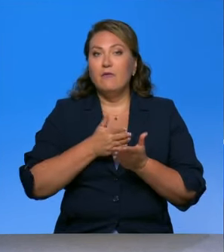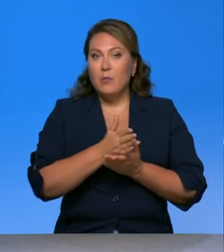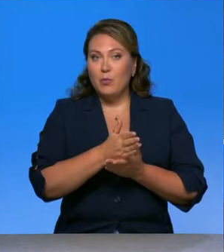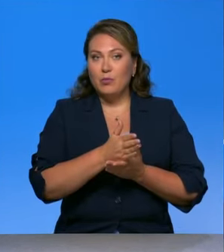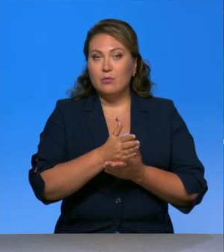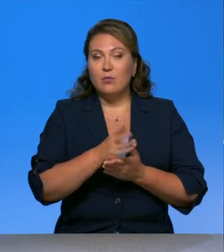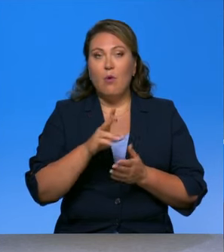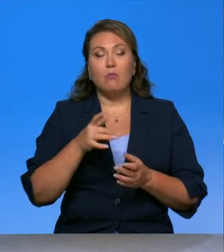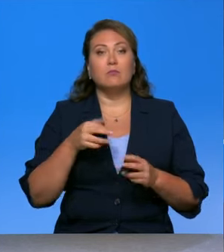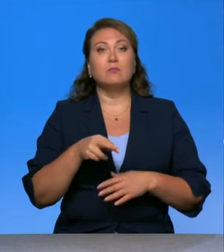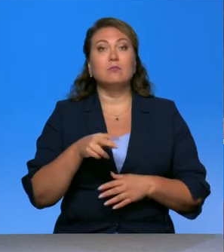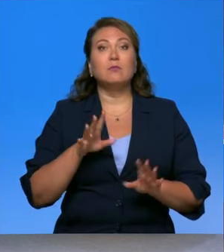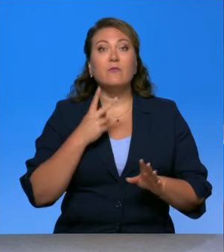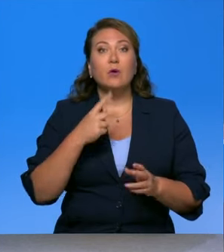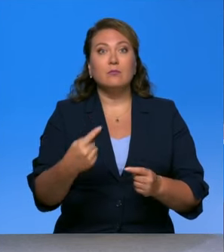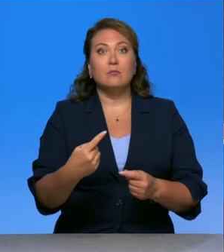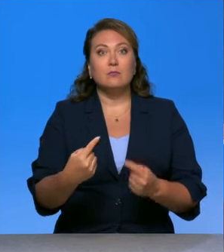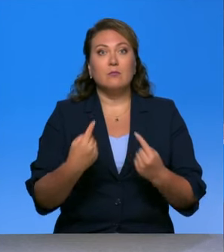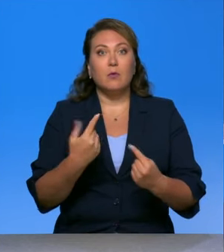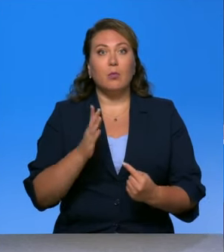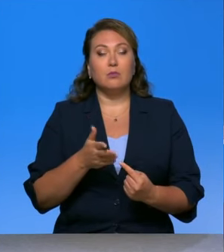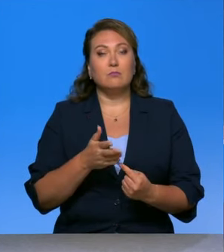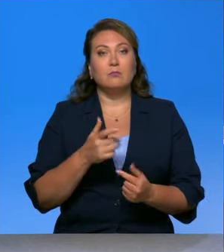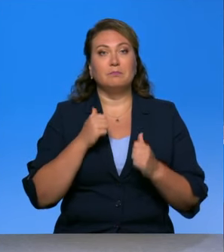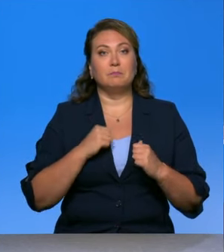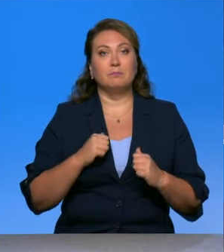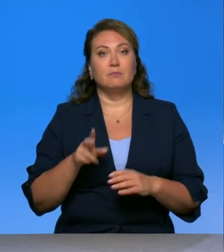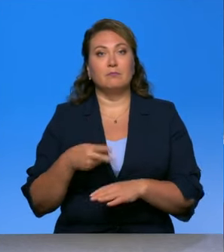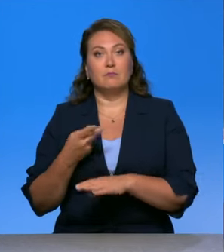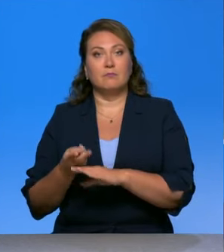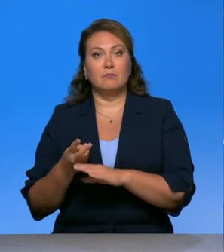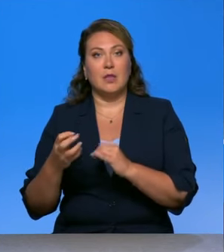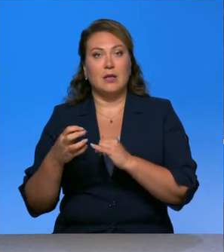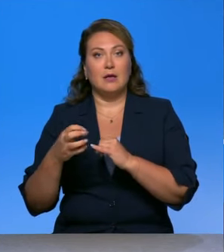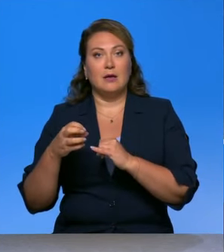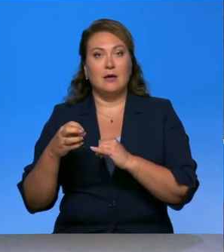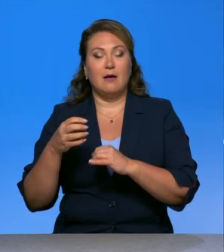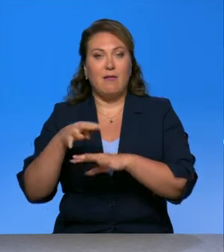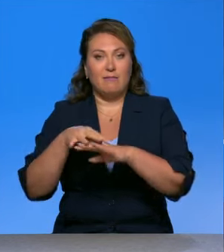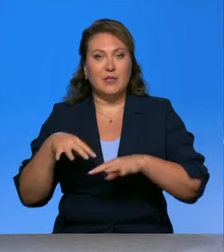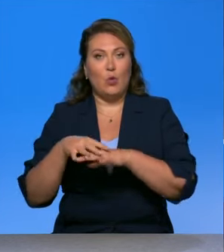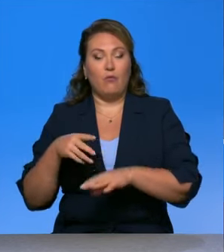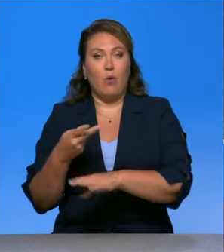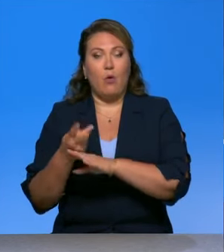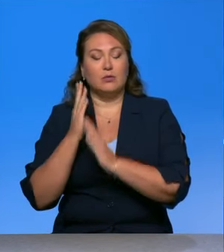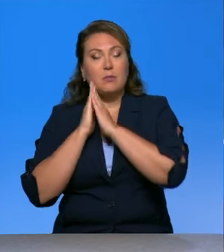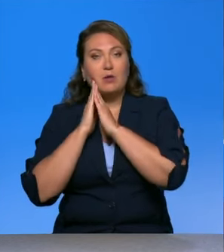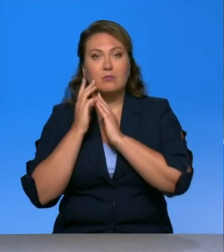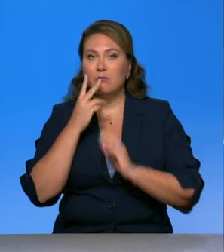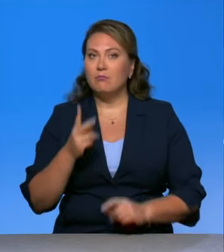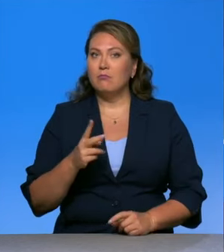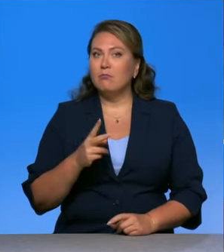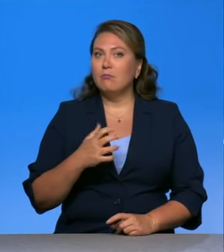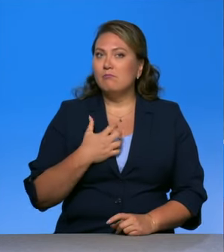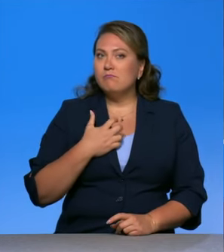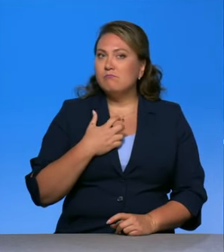циновку, лег спать. Ну что можно сказать? Все папуасы испугались, а через некоторое время они подумали, что он такой сильный, что его невозможно убить,